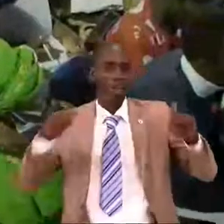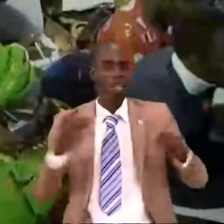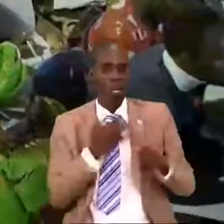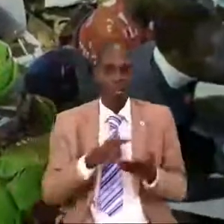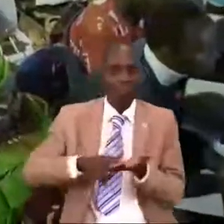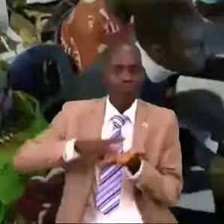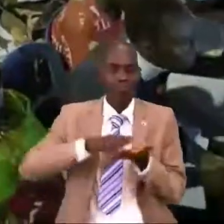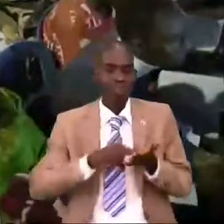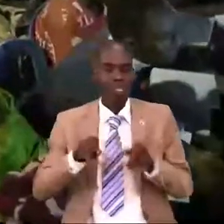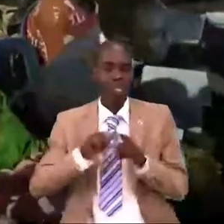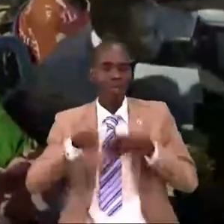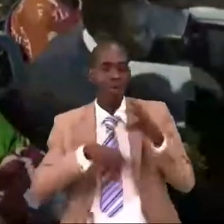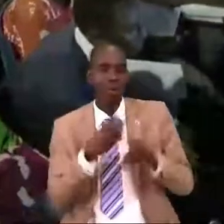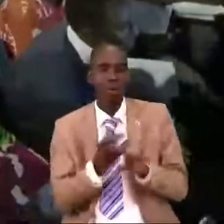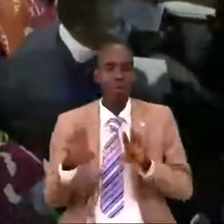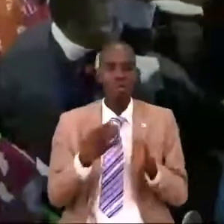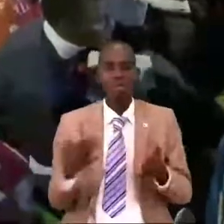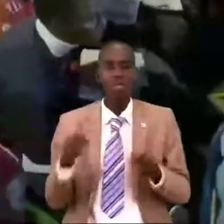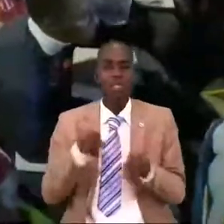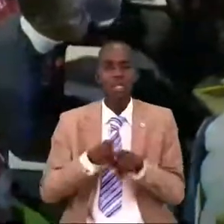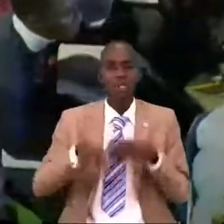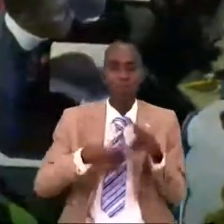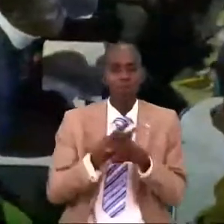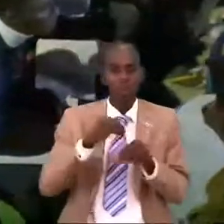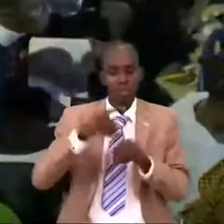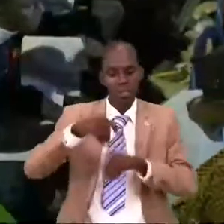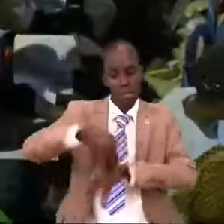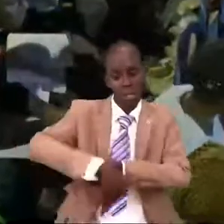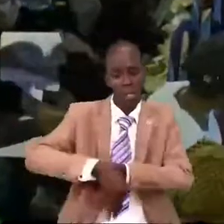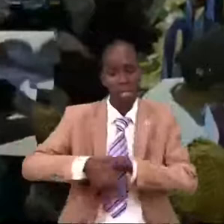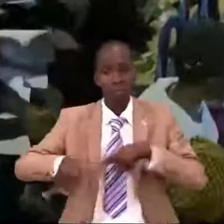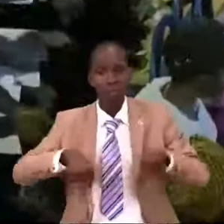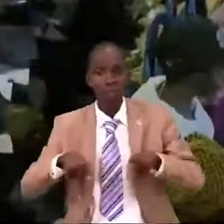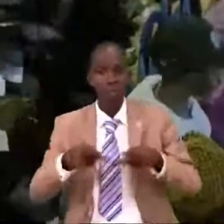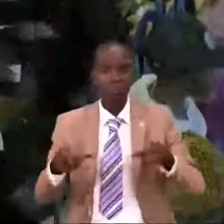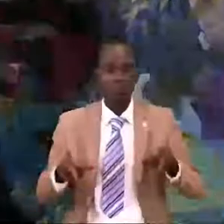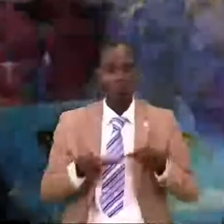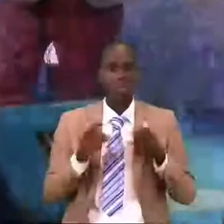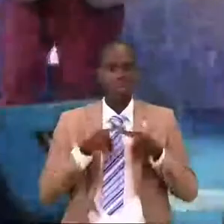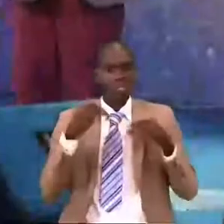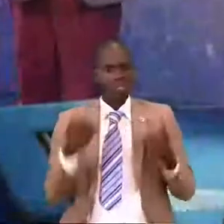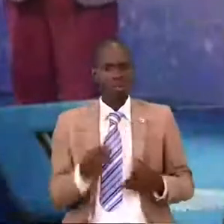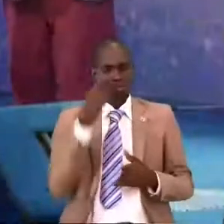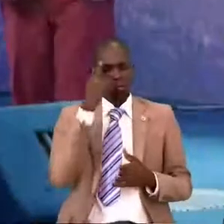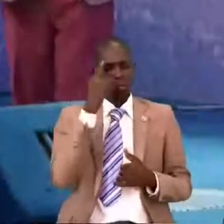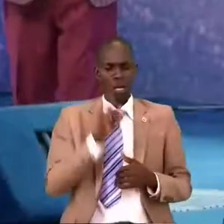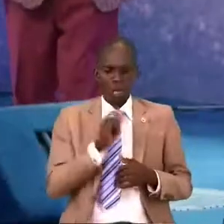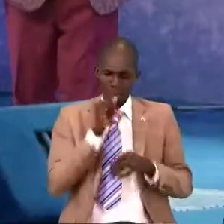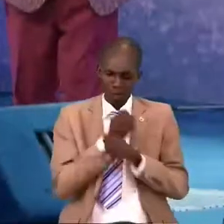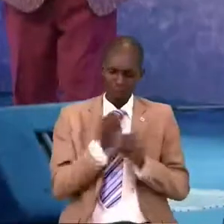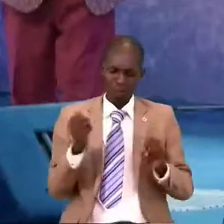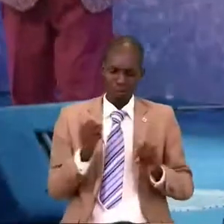dans leur soirée. Mais maintenant vous êtes sauvés. Vous êtes nés de nouveau. Parce que vous êtes sauvés et nés de nouveau. Ne